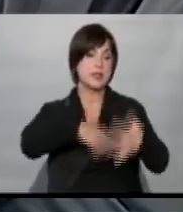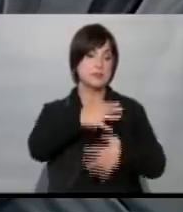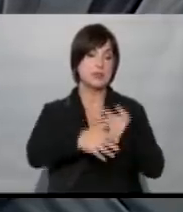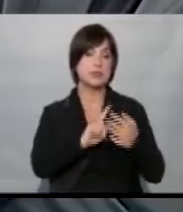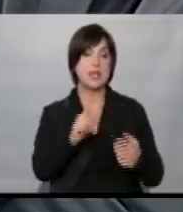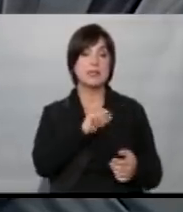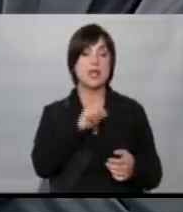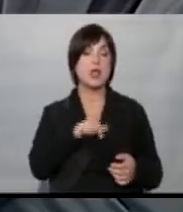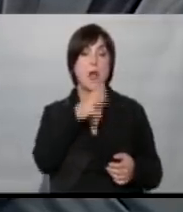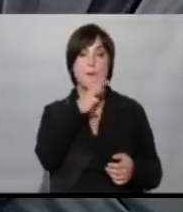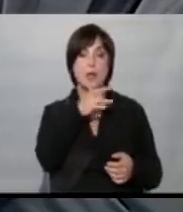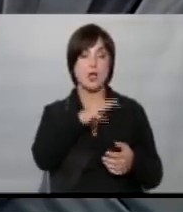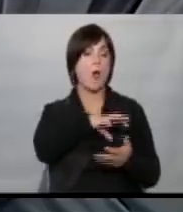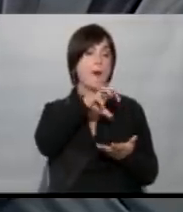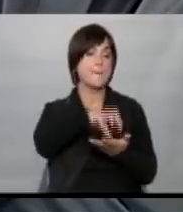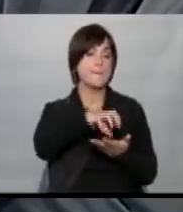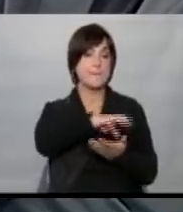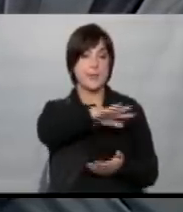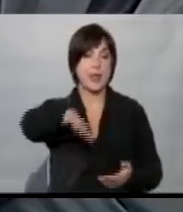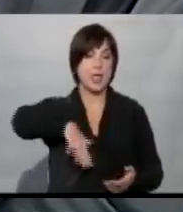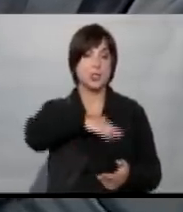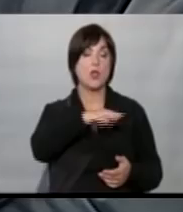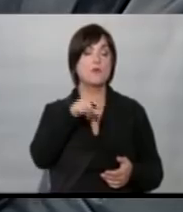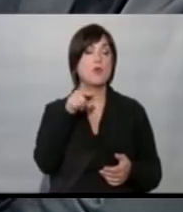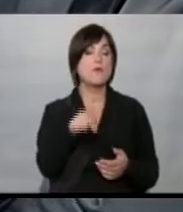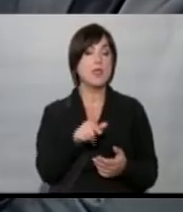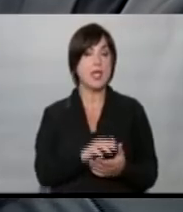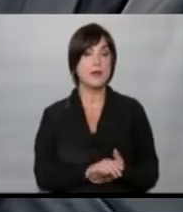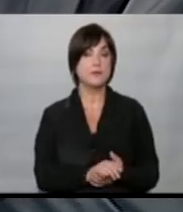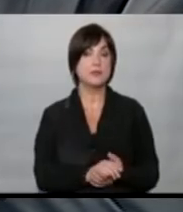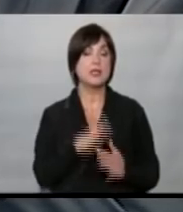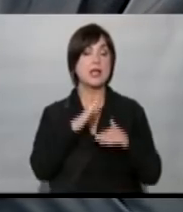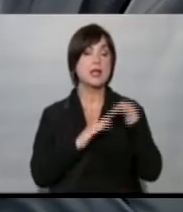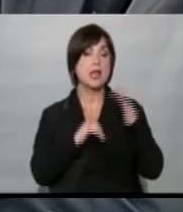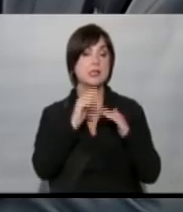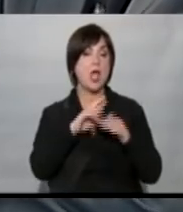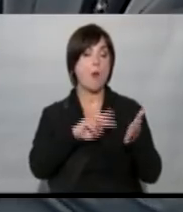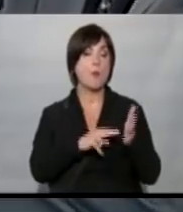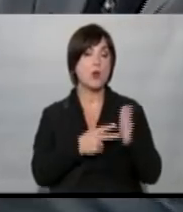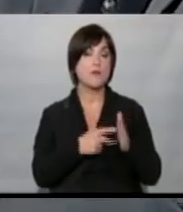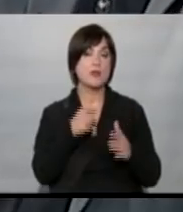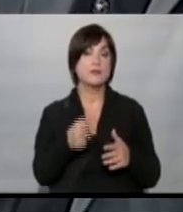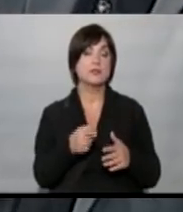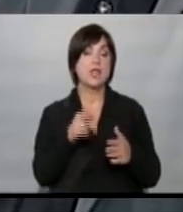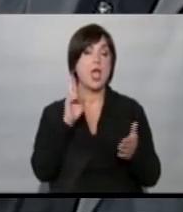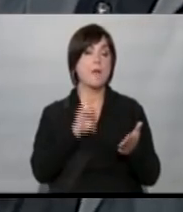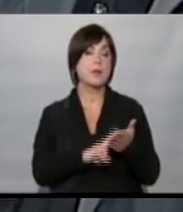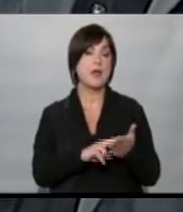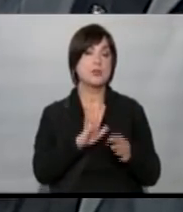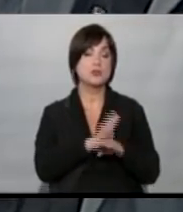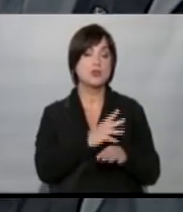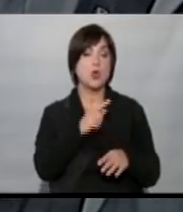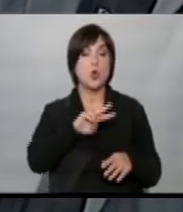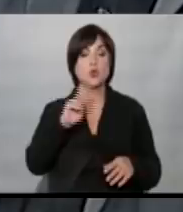како Македонија, како регион. Вие едноставно се градите политика врз некакви празни емоции